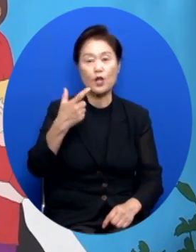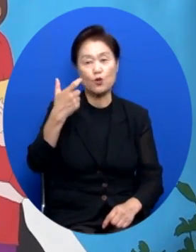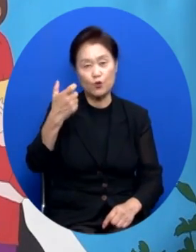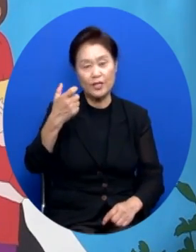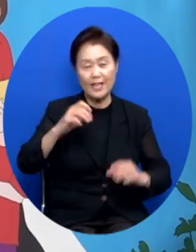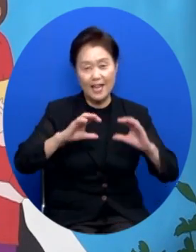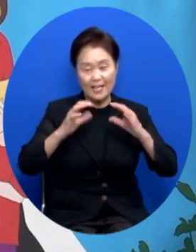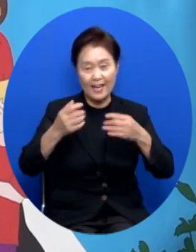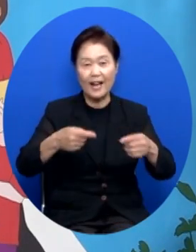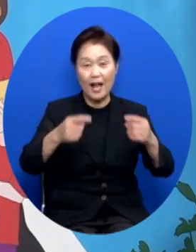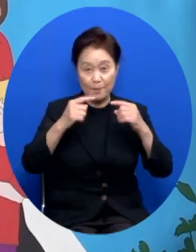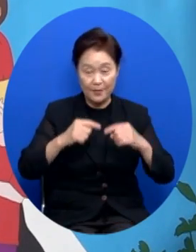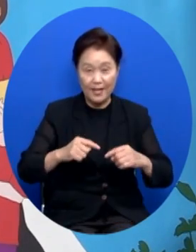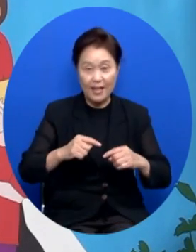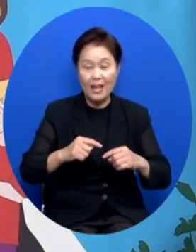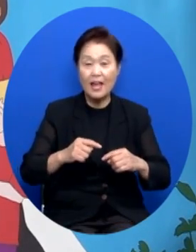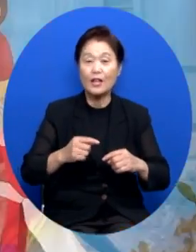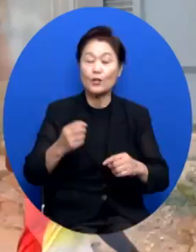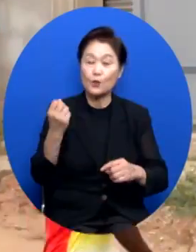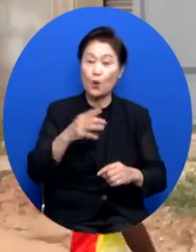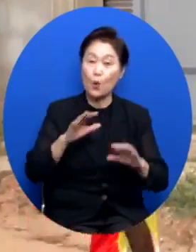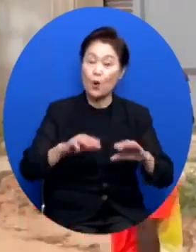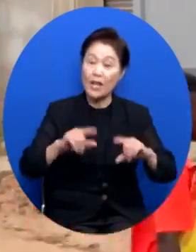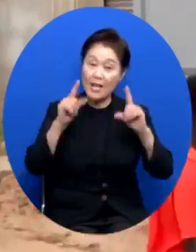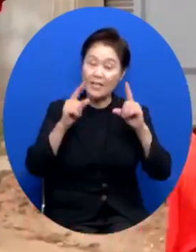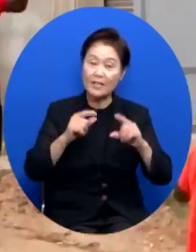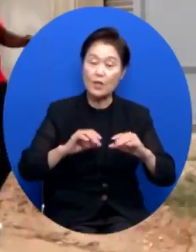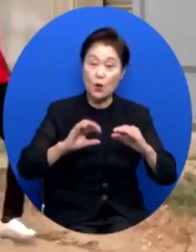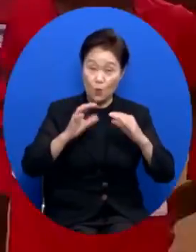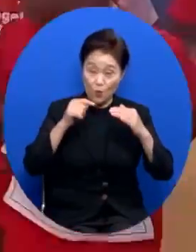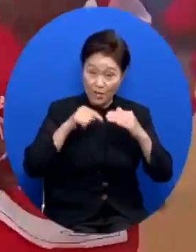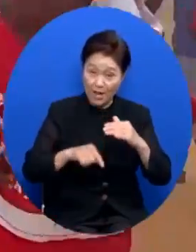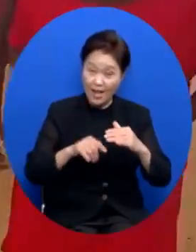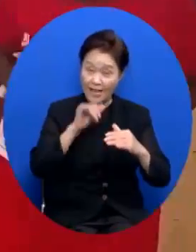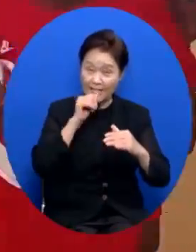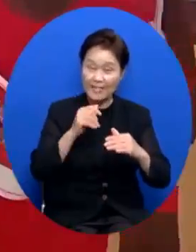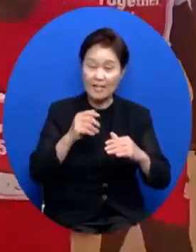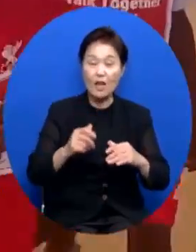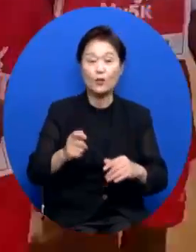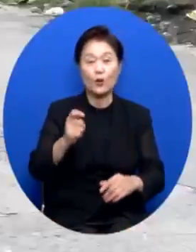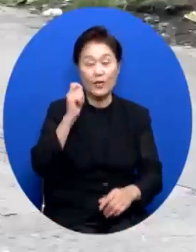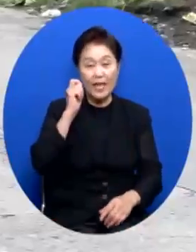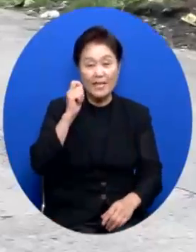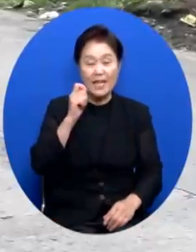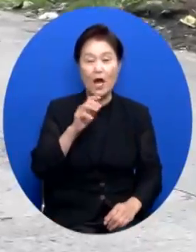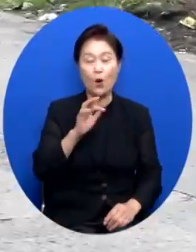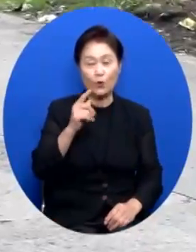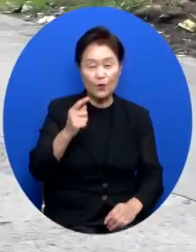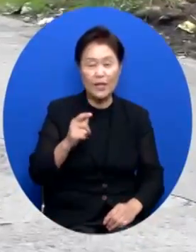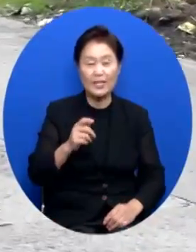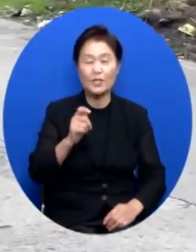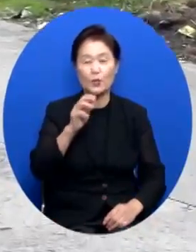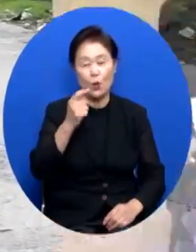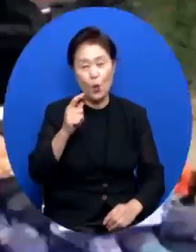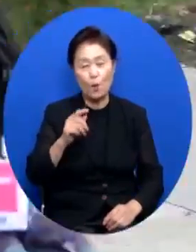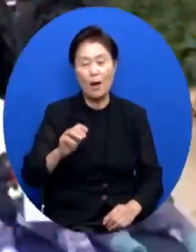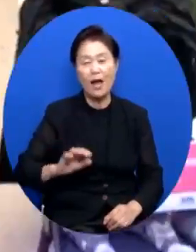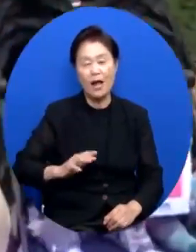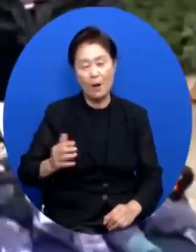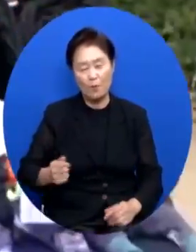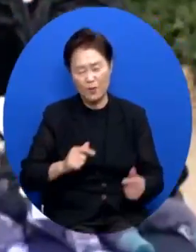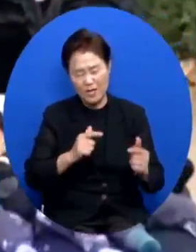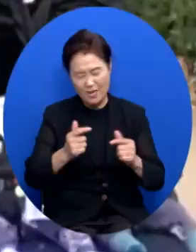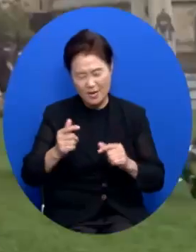160개국이 함께한 데 이어서 올해에는 국내에 있는 케냐, 온두라스, 오만, 캄보디아 등